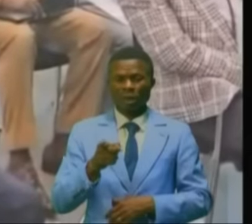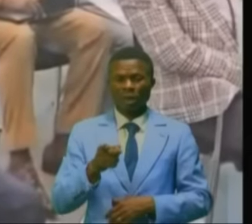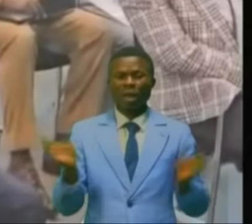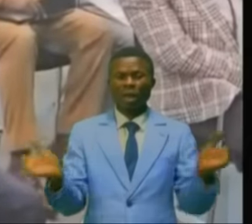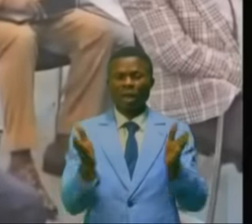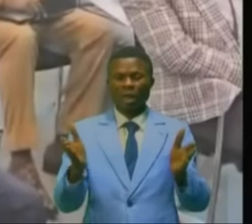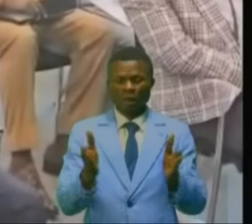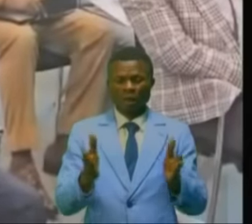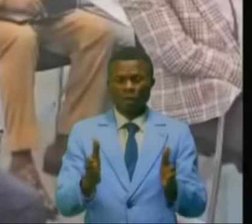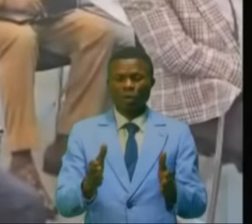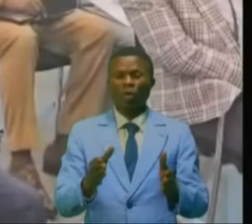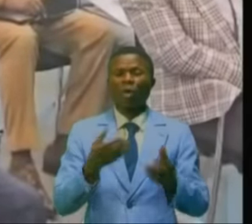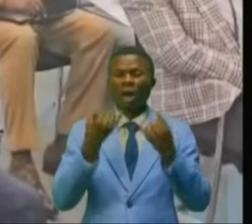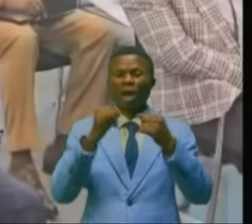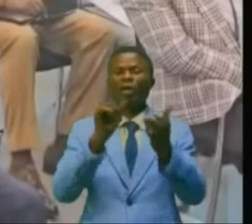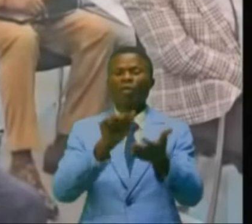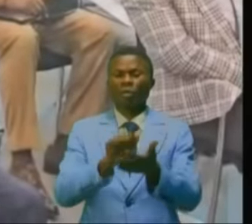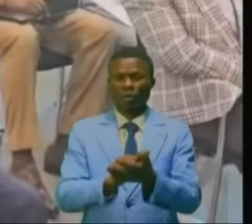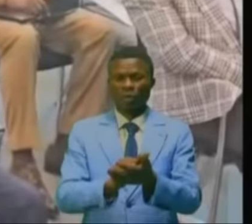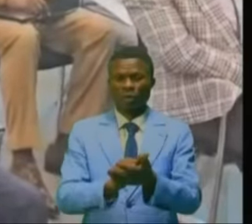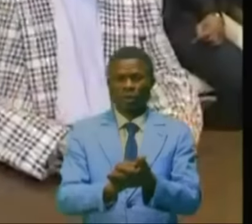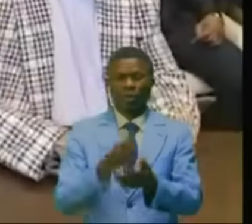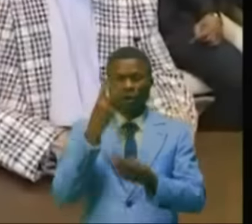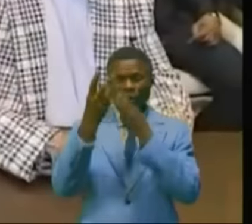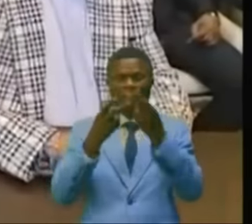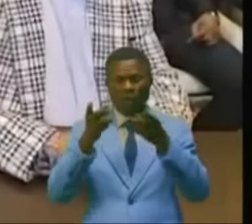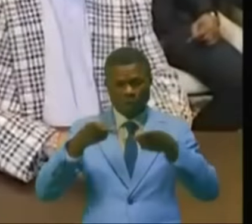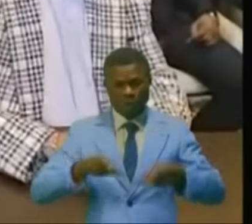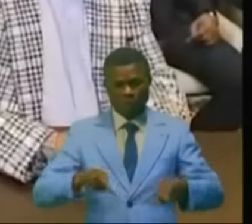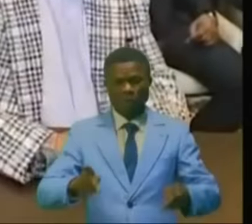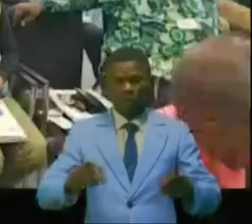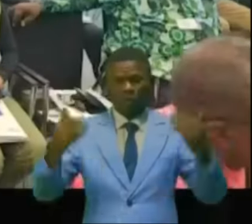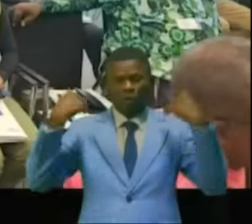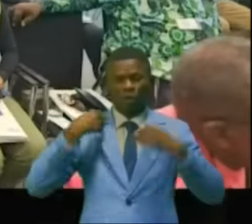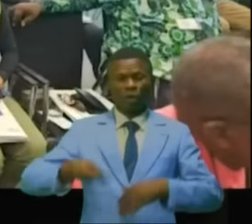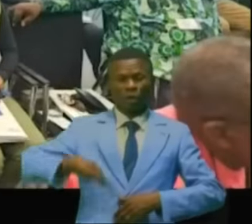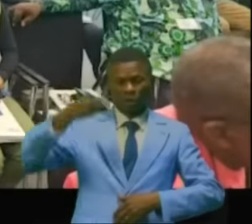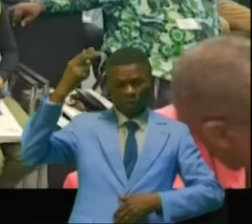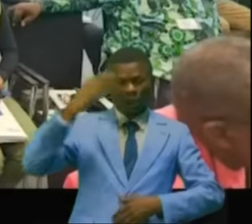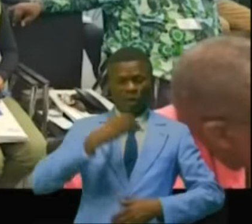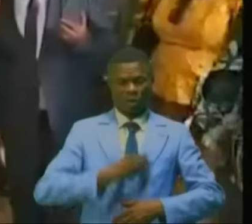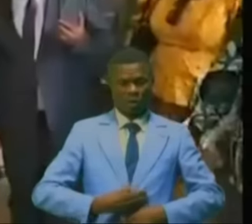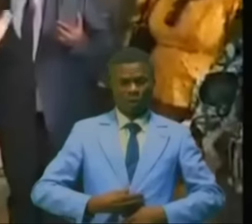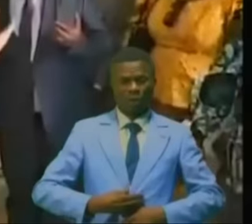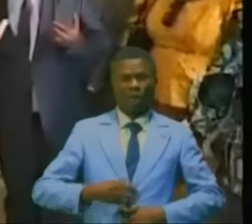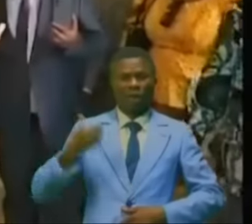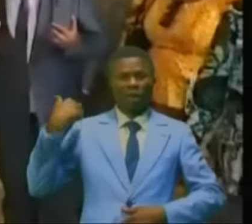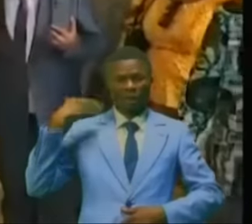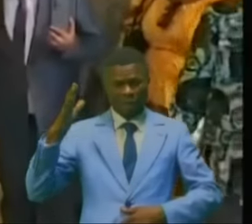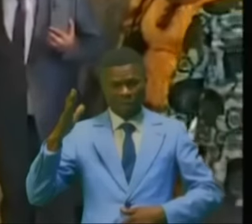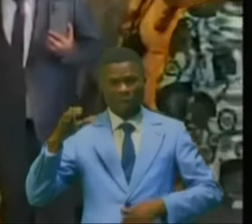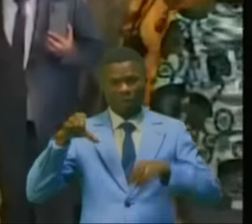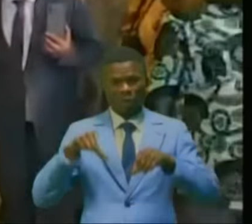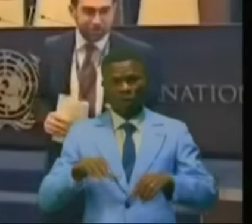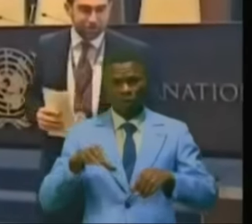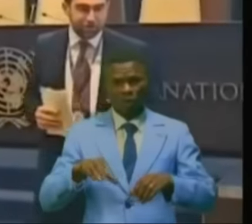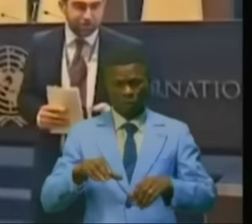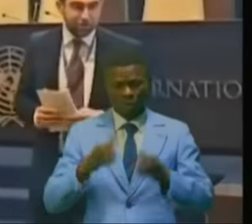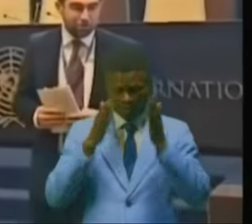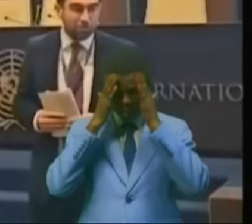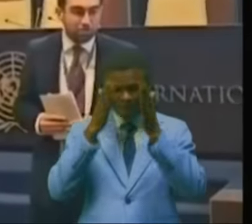cette affirmation. Cette visite a permis aux hauts magistrats de l'Office de l'action publique de cerner au regard